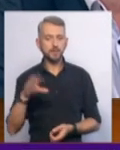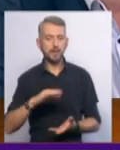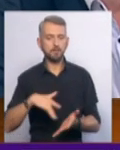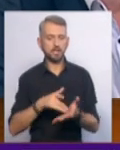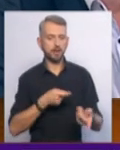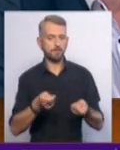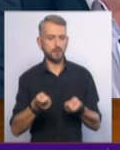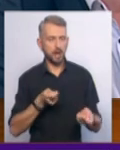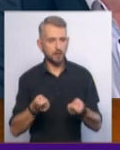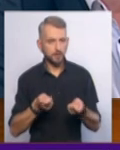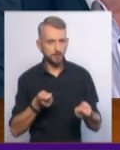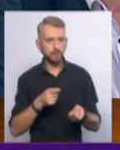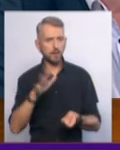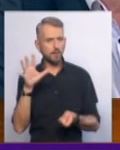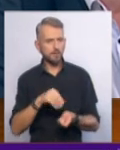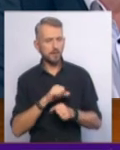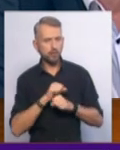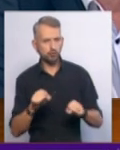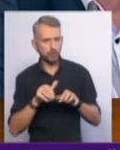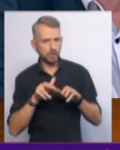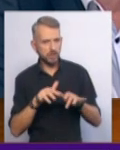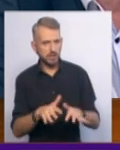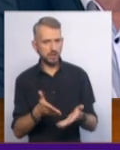влада, всі рішучі дії